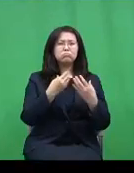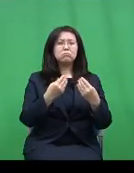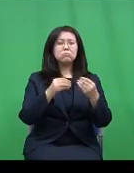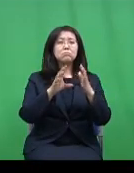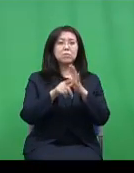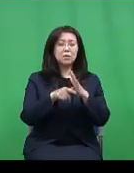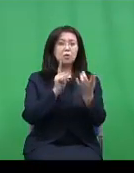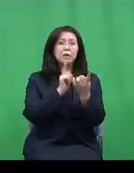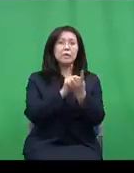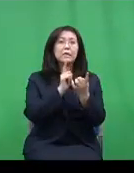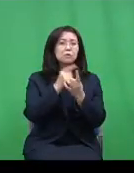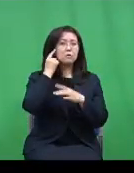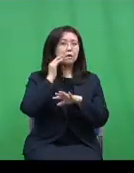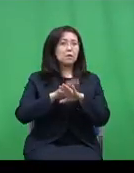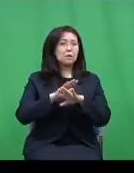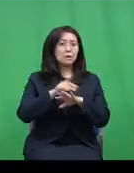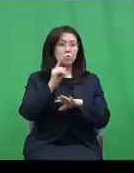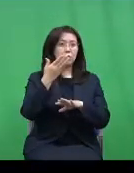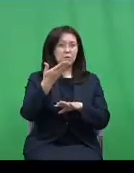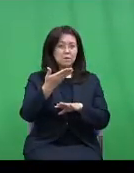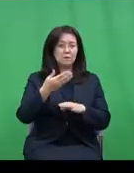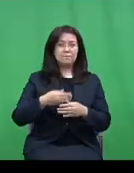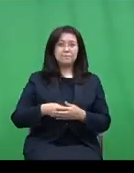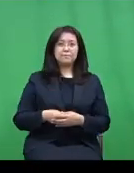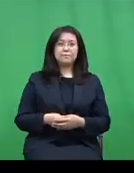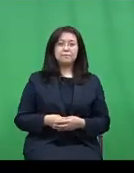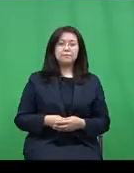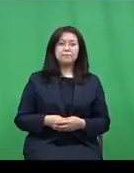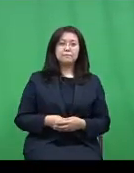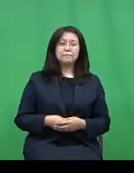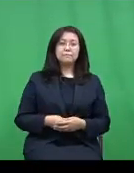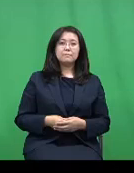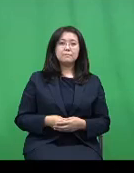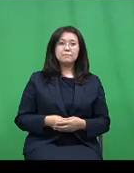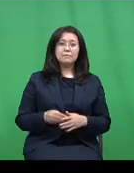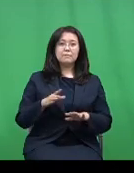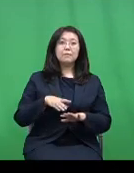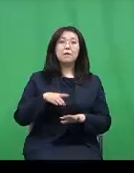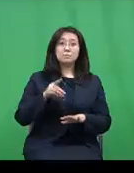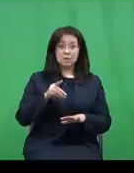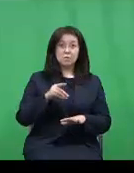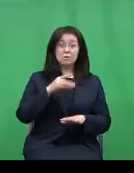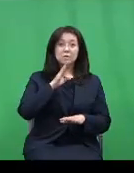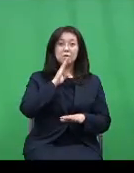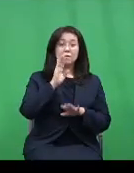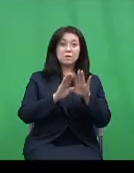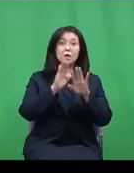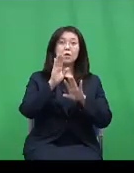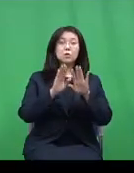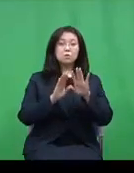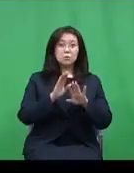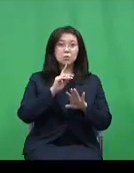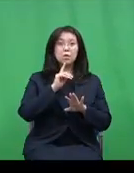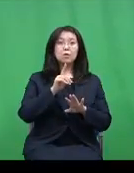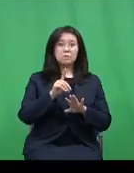はい、まずですね、現状で申しますと、南砺市の会場